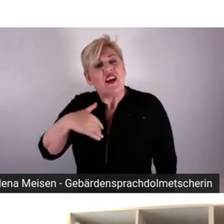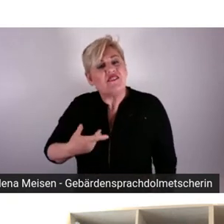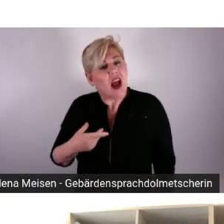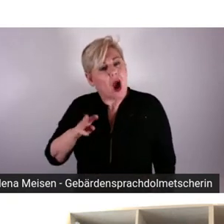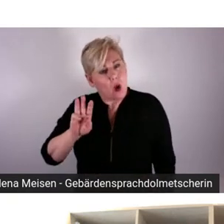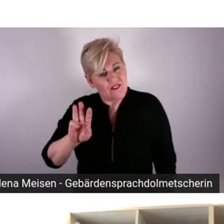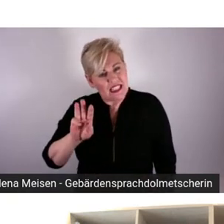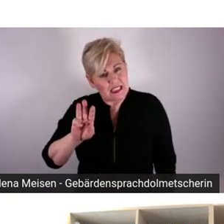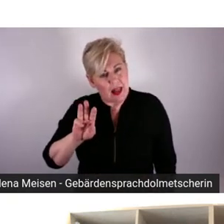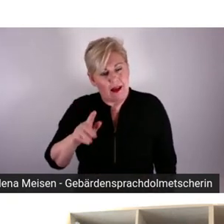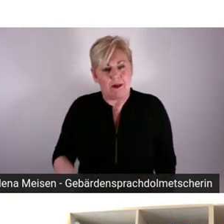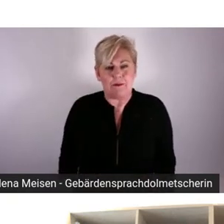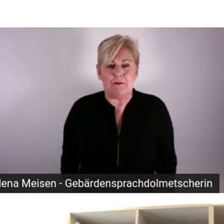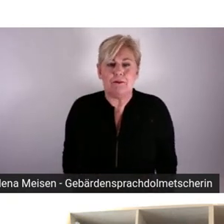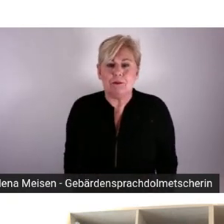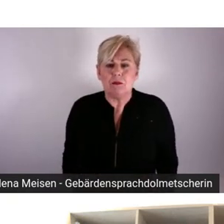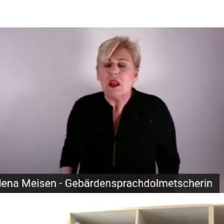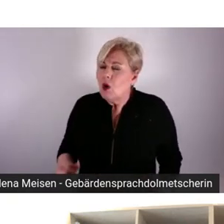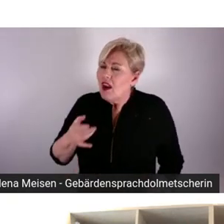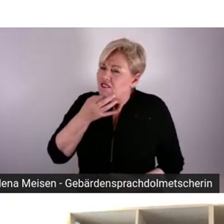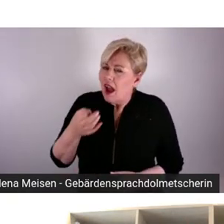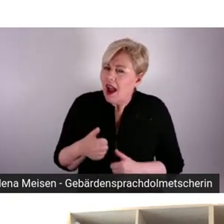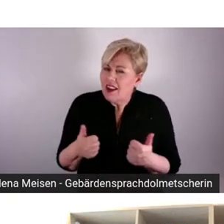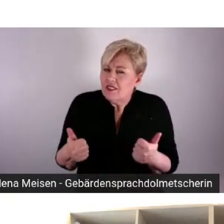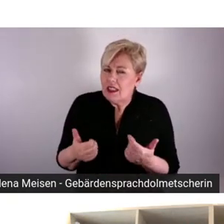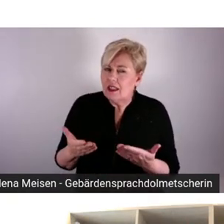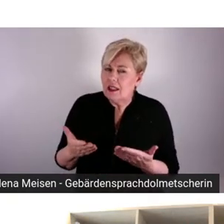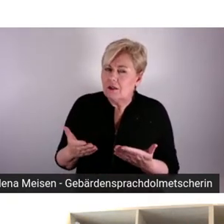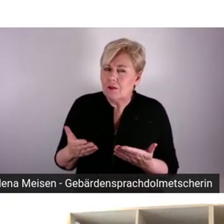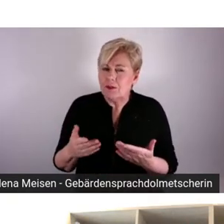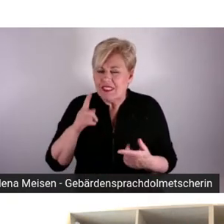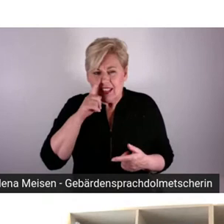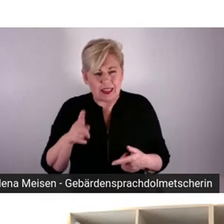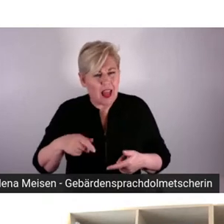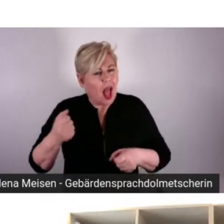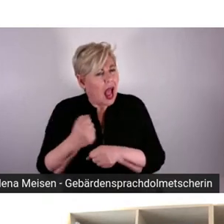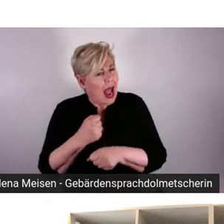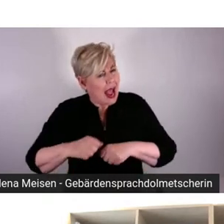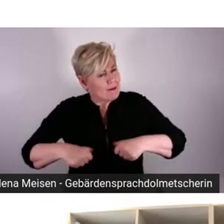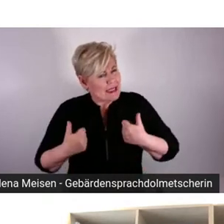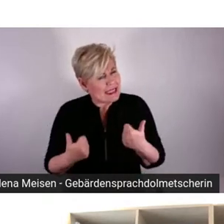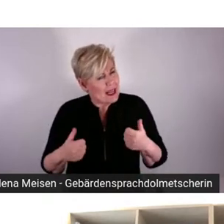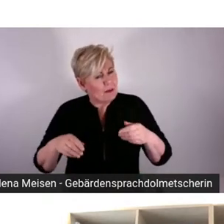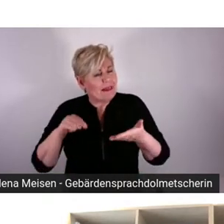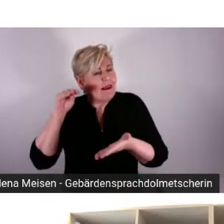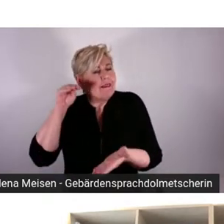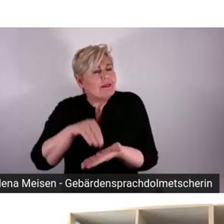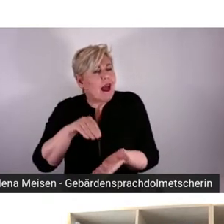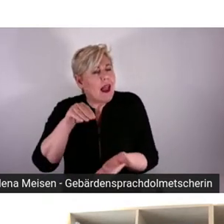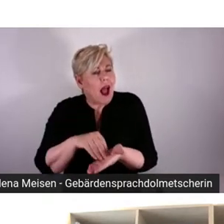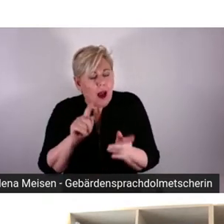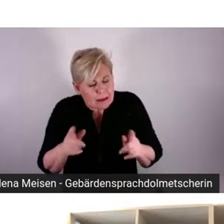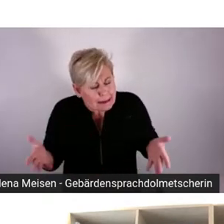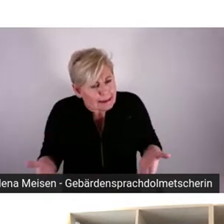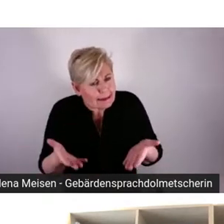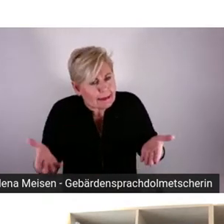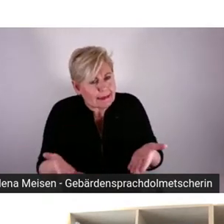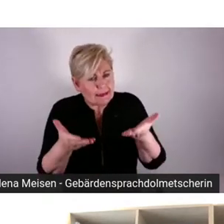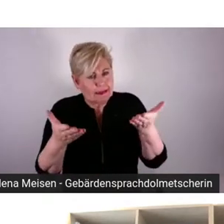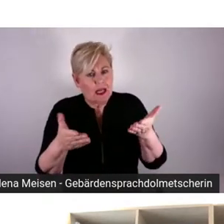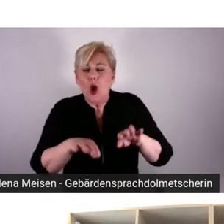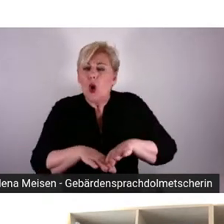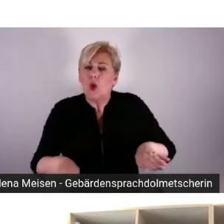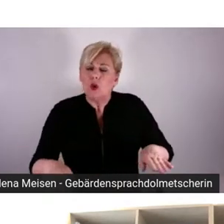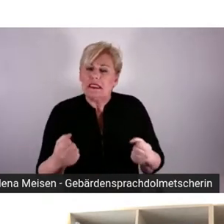Und die Frage lautet, wie kann es gelingen, denn die Teilhabe im Arbeitsleben besonders zu stärken für Menschen in der Grundsicherung?